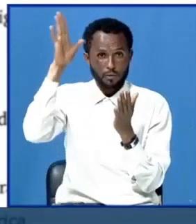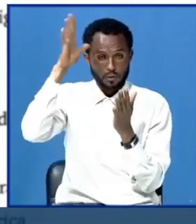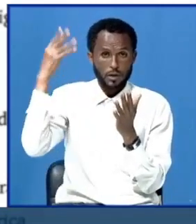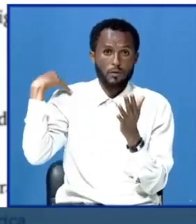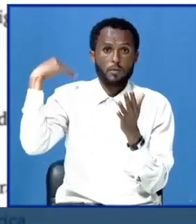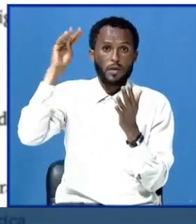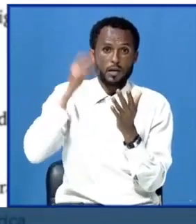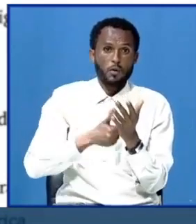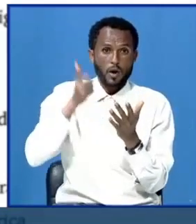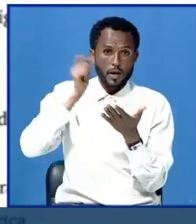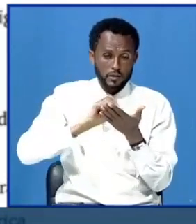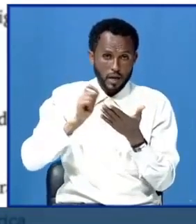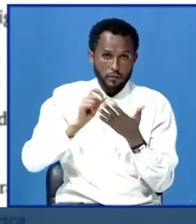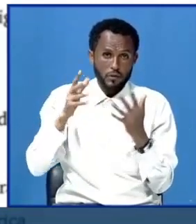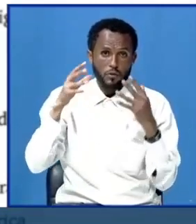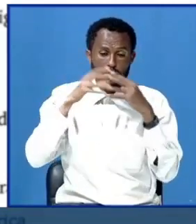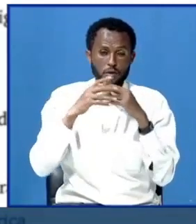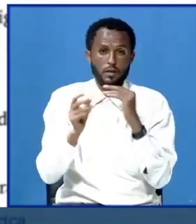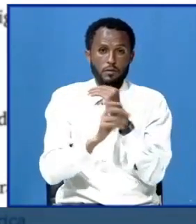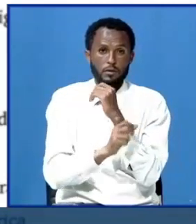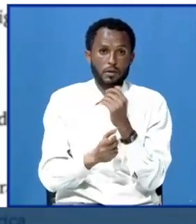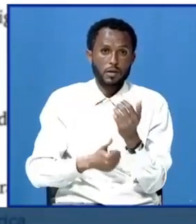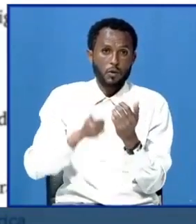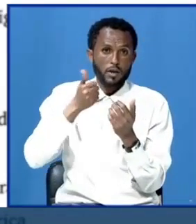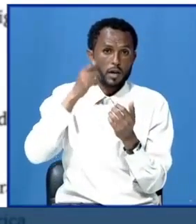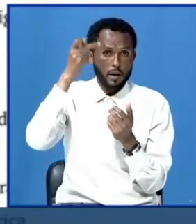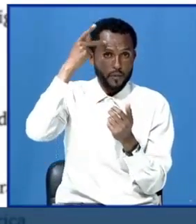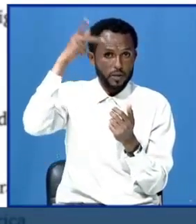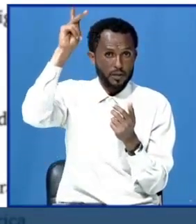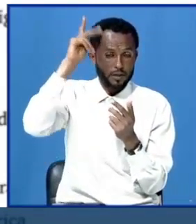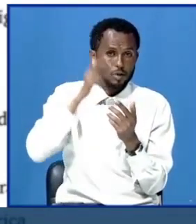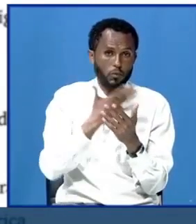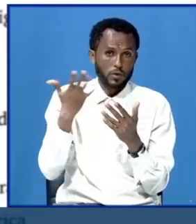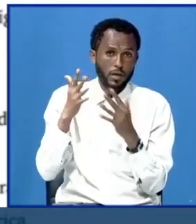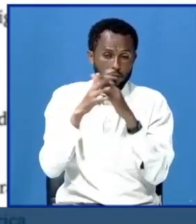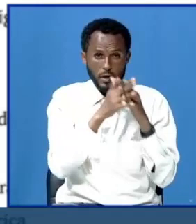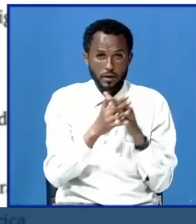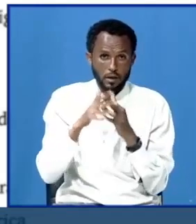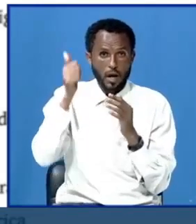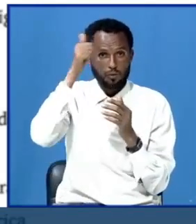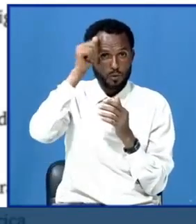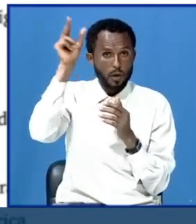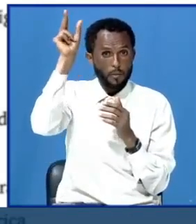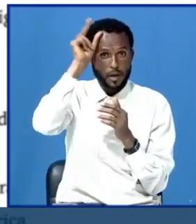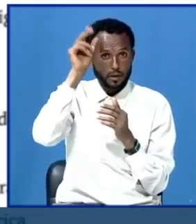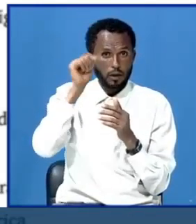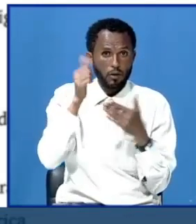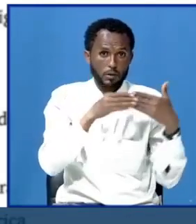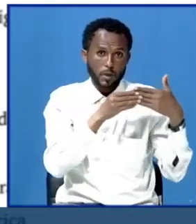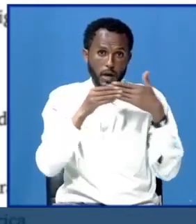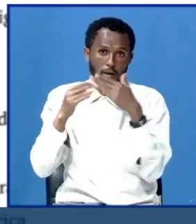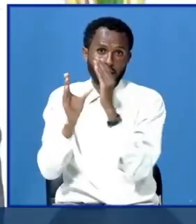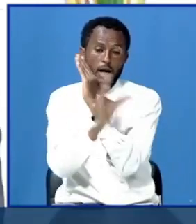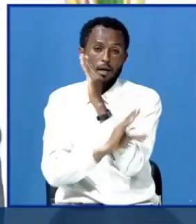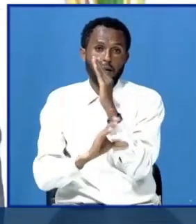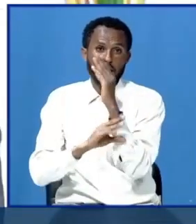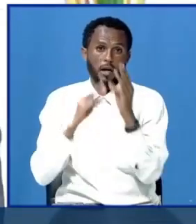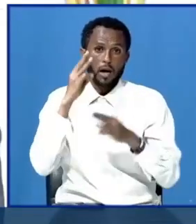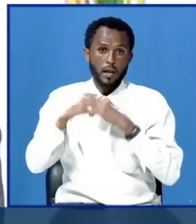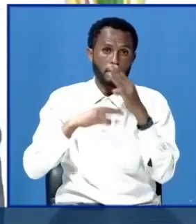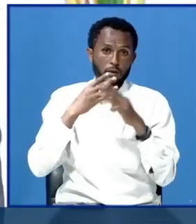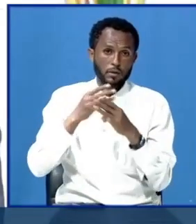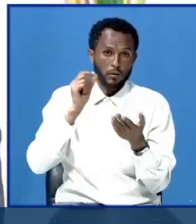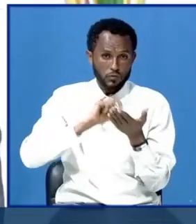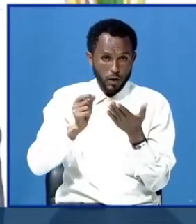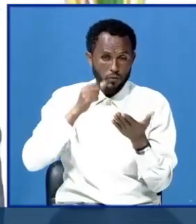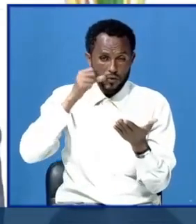ናብ ዋና ጸሓፊ ውድብ ሕቡራት ሃገራት ኣንቶኒዮ ጉተሬስ ናብ ሚኒስትር ጉዳይ ወፃኢ ኣሜሪካ ኣንቶኒ ብሊንከንን ናብ ካልኦት መራሕቲ ሃገራትን ዓለምለኽ ትካላትን ኣብ ዝፀሓፍዎ